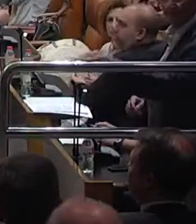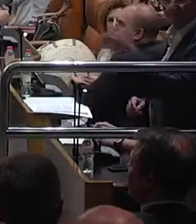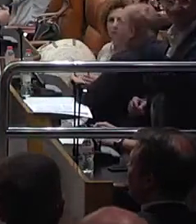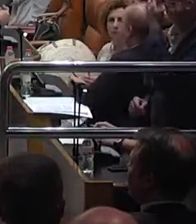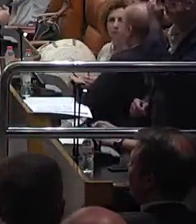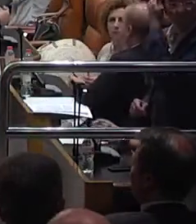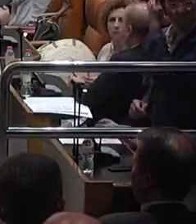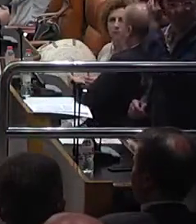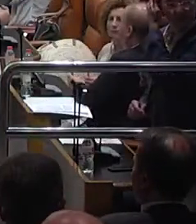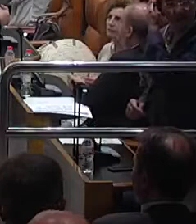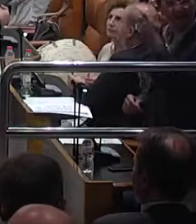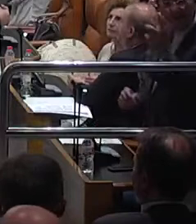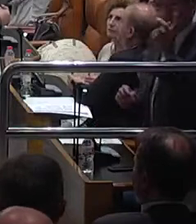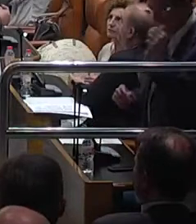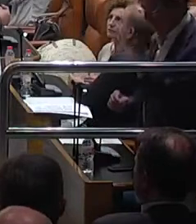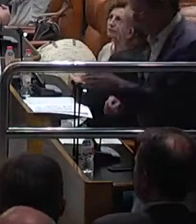Thank you.